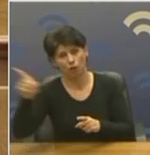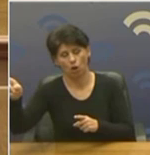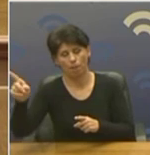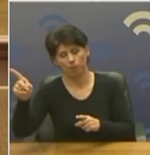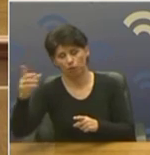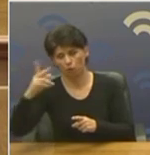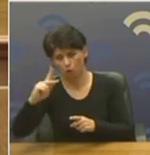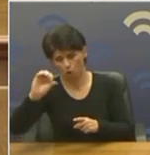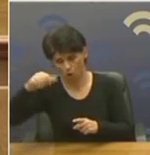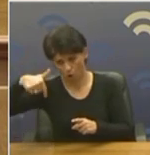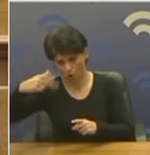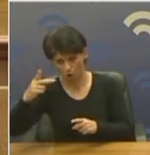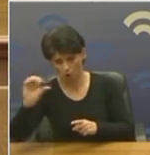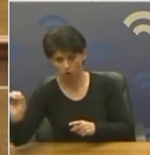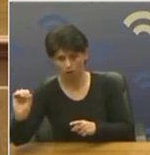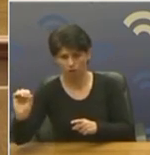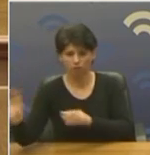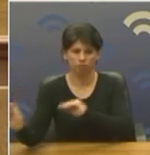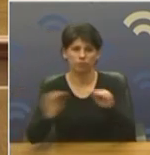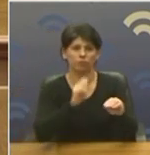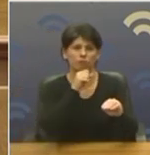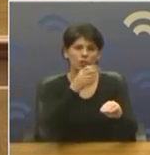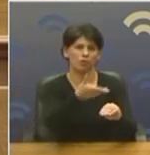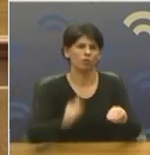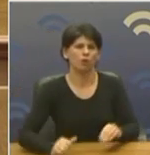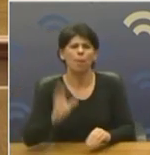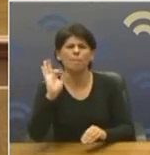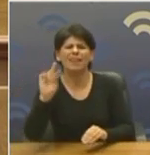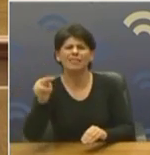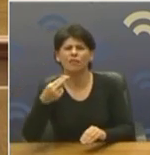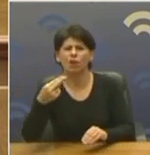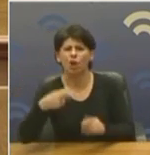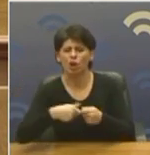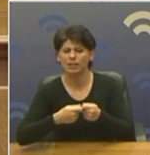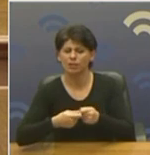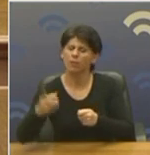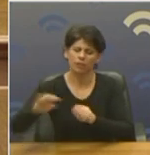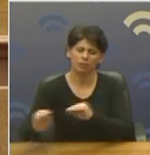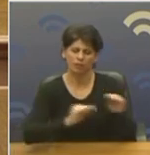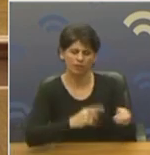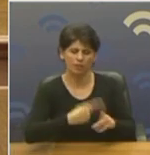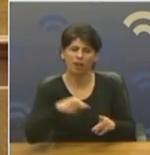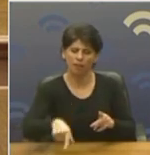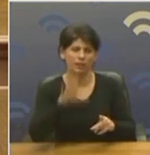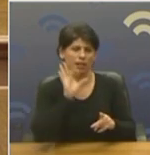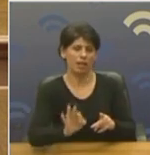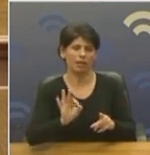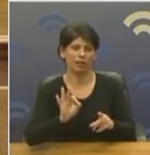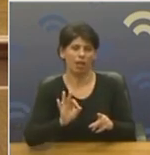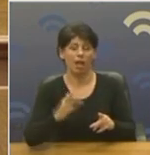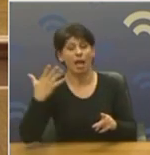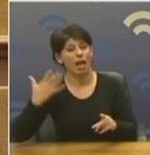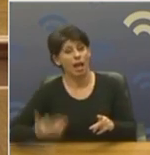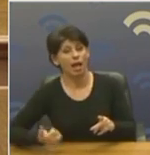Κονγκό, ο Ερντογάν τους πηγαίνει Κωνσταντινούπολη. Με 50 ευρώ εισιτήριο. Και από εκεί έρχονται μετά στην Ελλάδα. Αυτή είναι η πραγματικότητα.